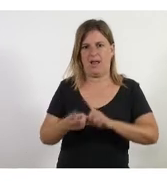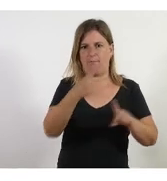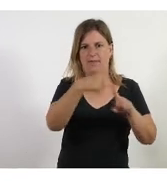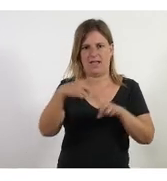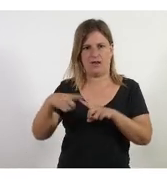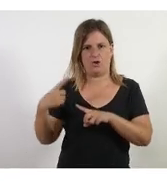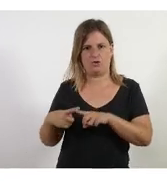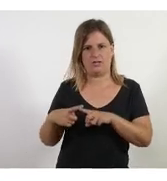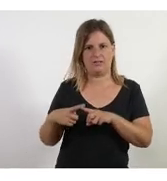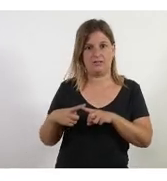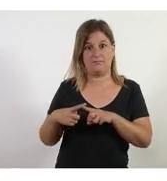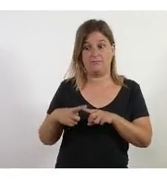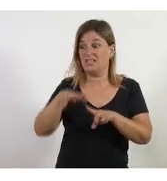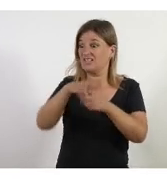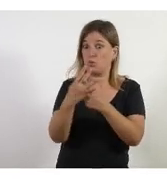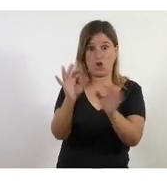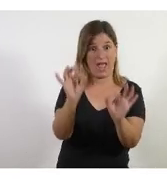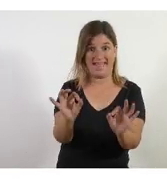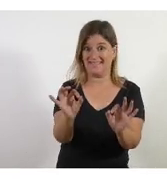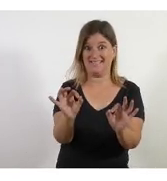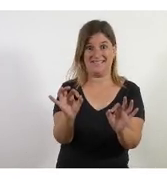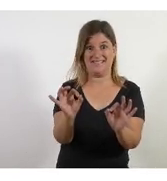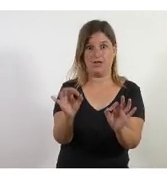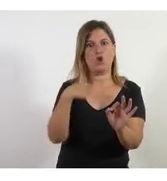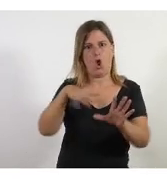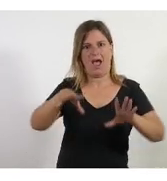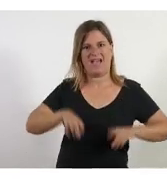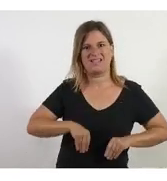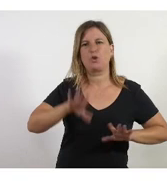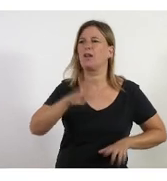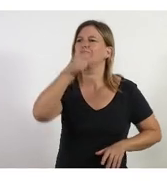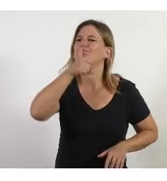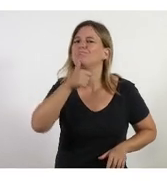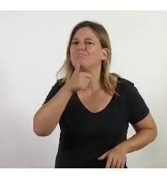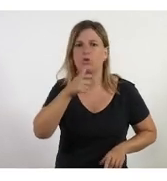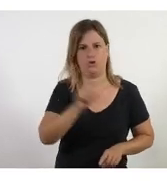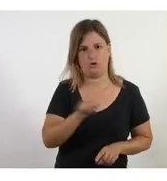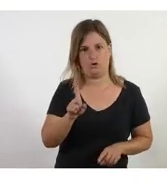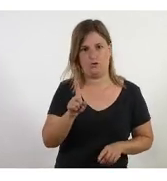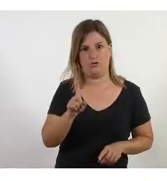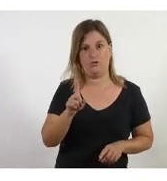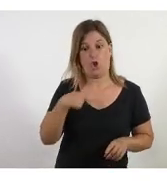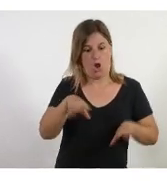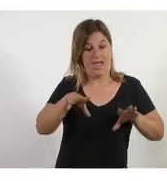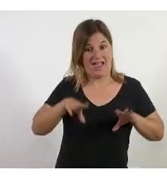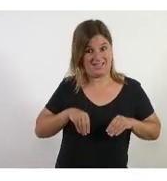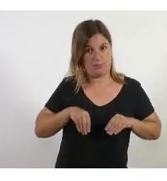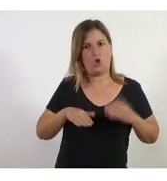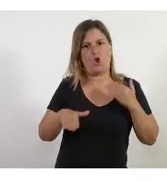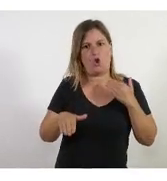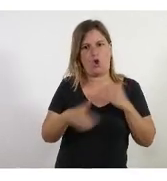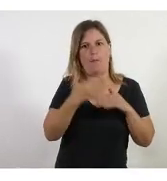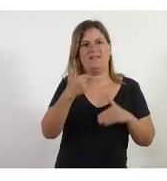Jo ho accepto perquè està passant, però no em resigno. I començo a fer coses que estiguin al meu